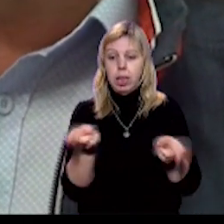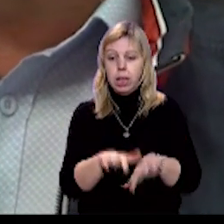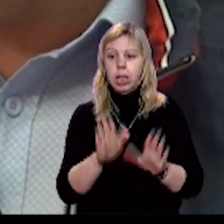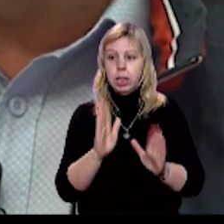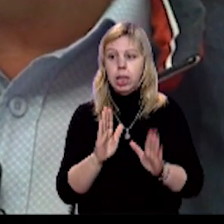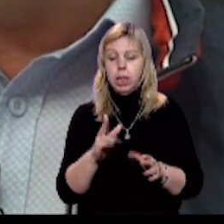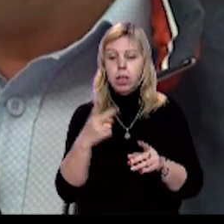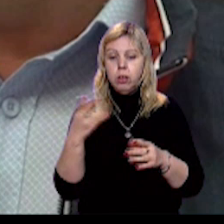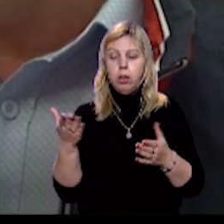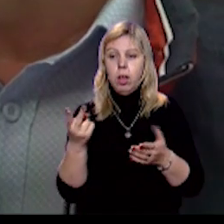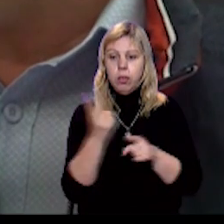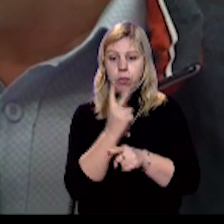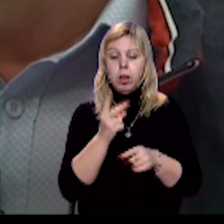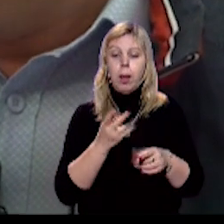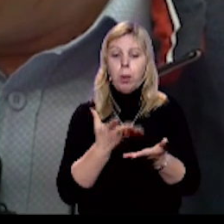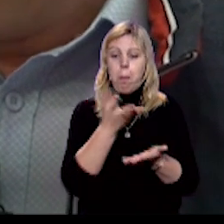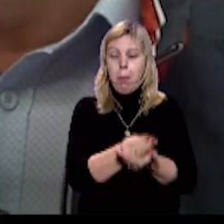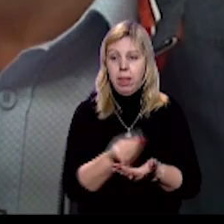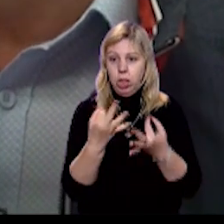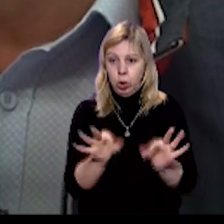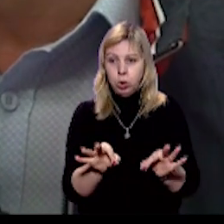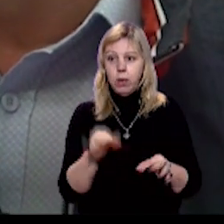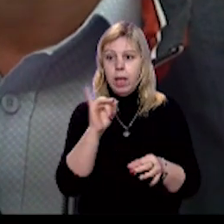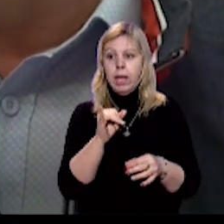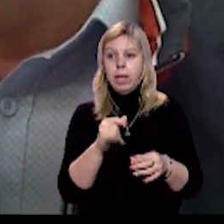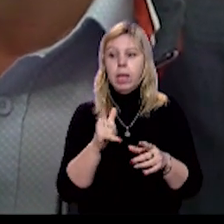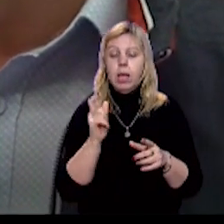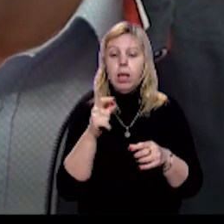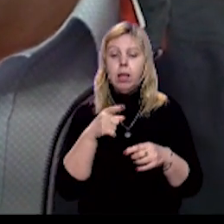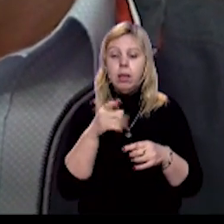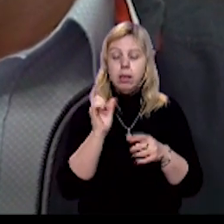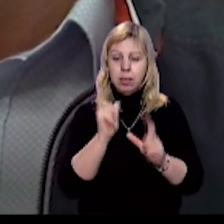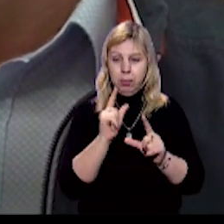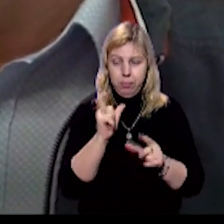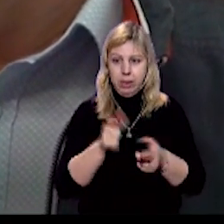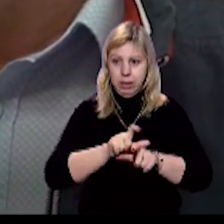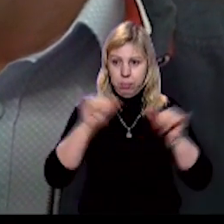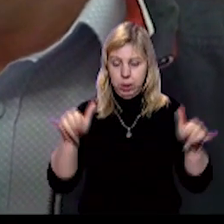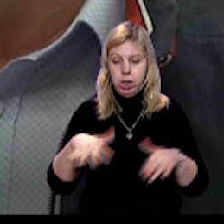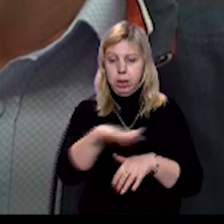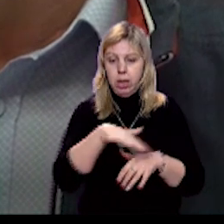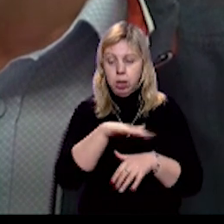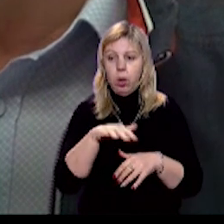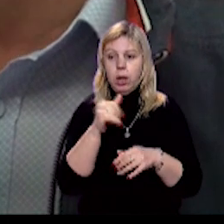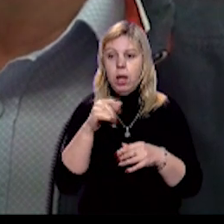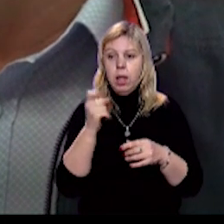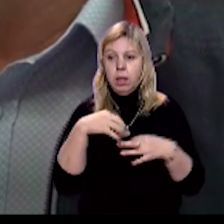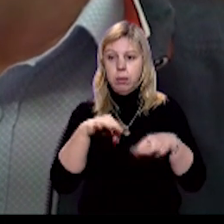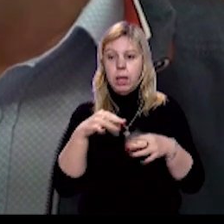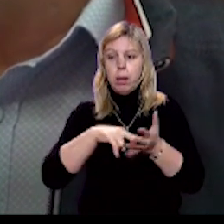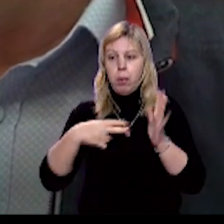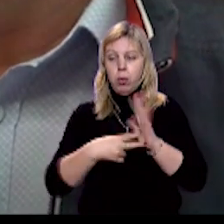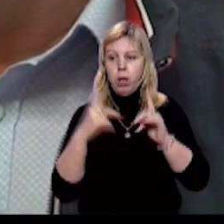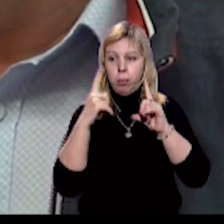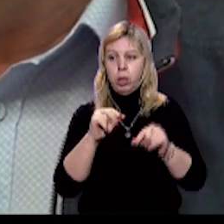лише з дорожнім збором, тобто платні дозвола. І транзит також збільшується на території Угорщини транспортних засобів, які